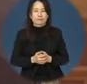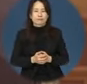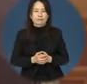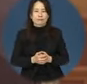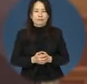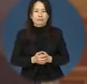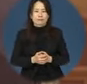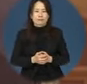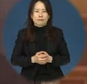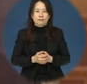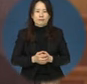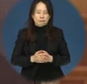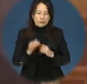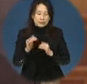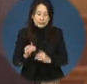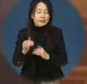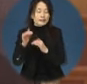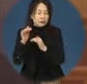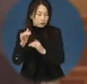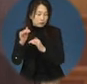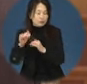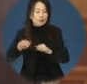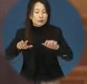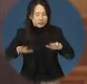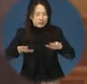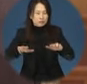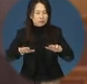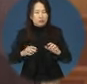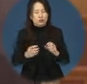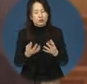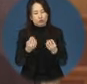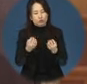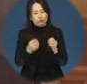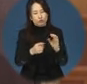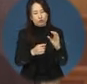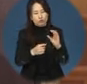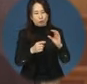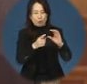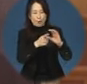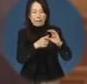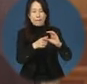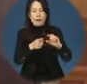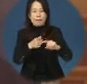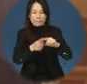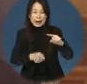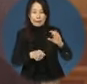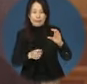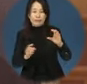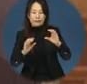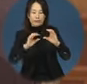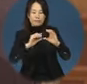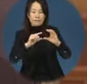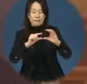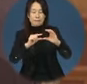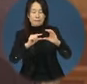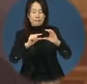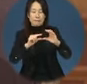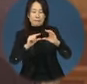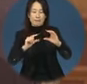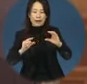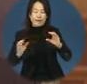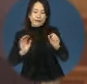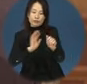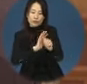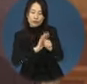많은 좀 단계적 1 기자가 알아서 에서 숫자도 이제 반을 했습니다만 그 모든 것이 이원 분들의